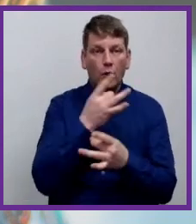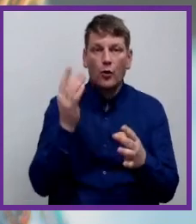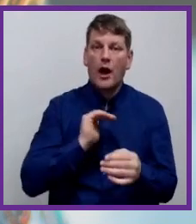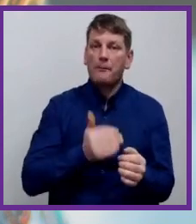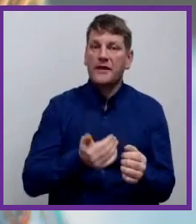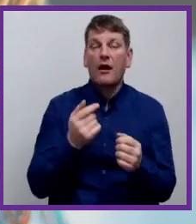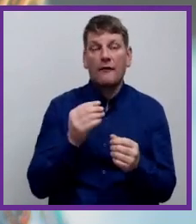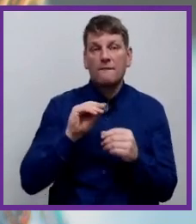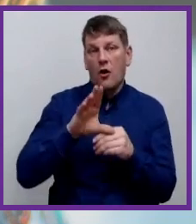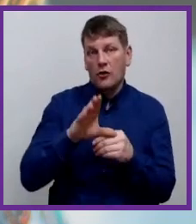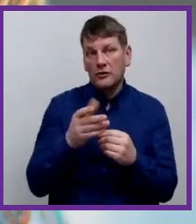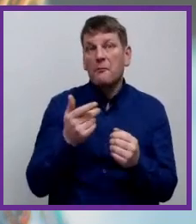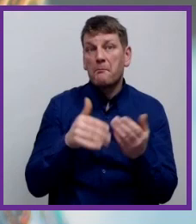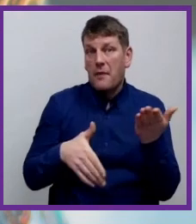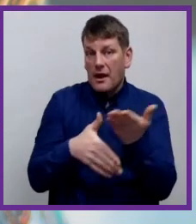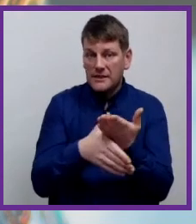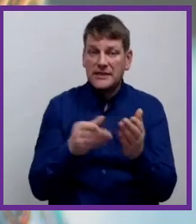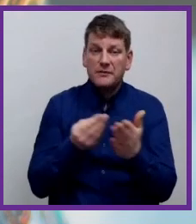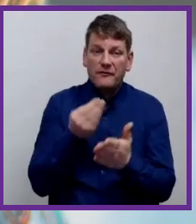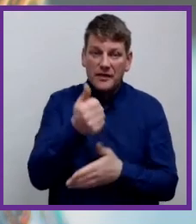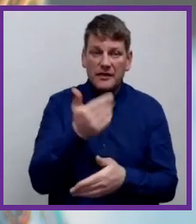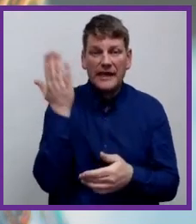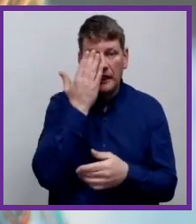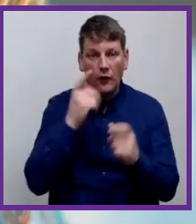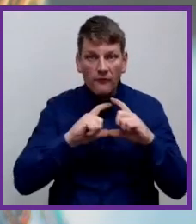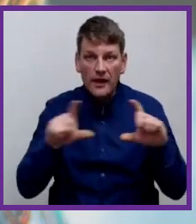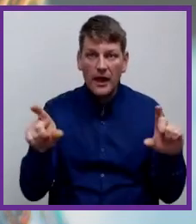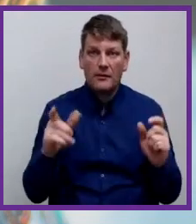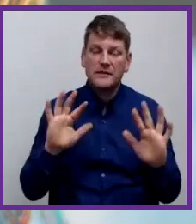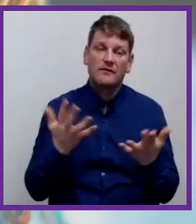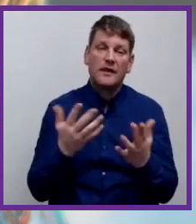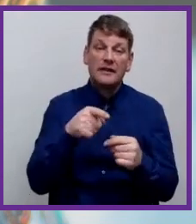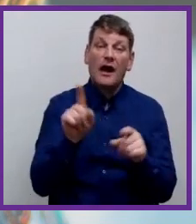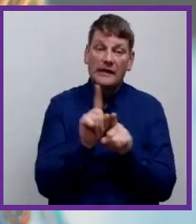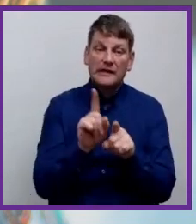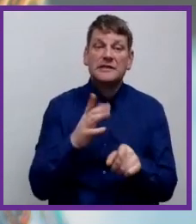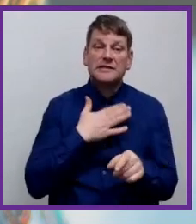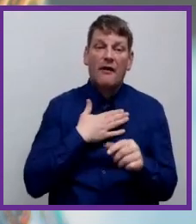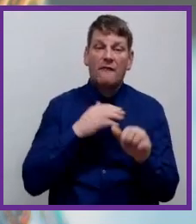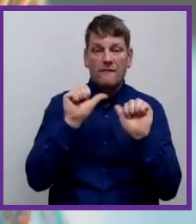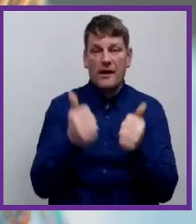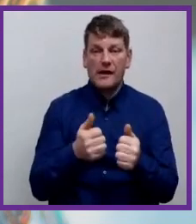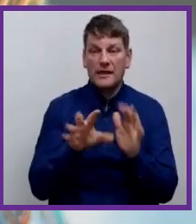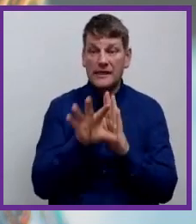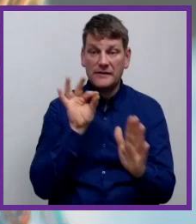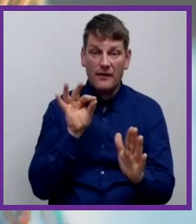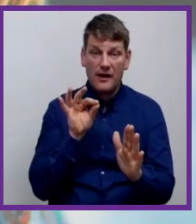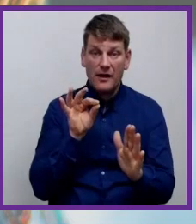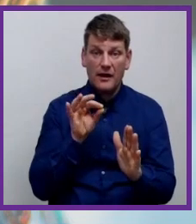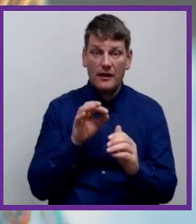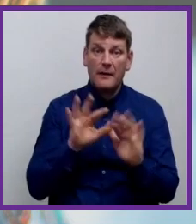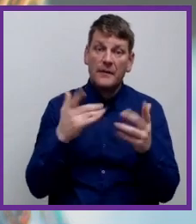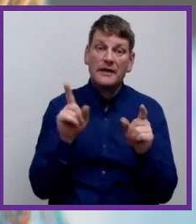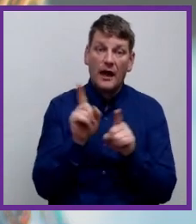palīdzības finansējot noteiktas, kino, films vai, nu, tā arī ir sava veida izvēle. Bet